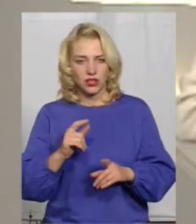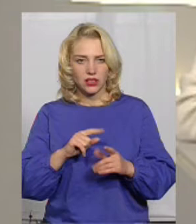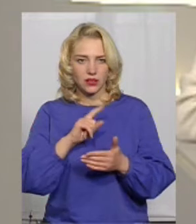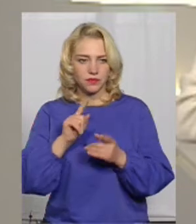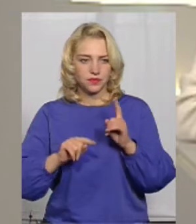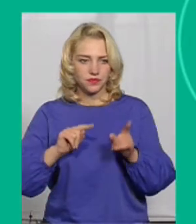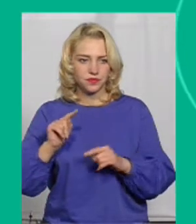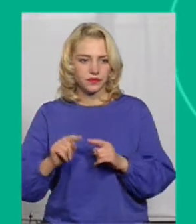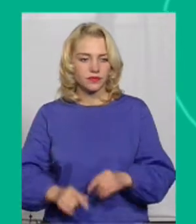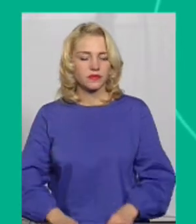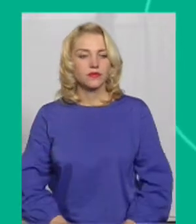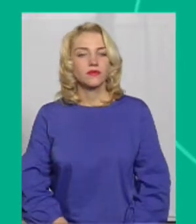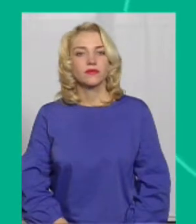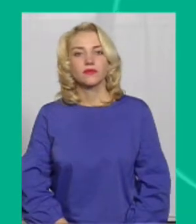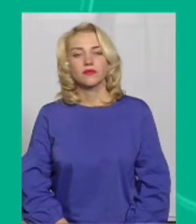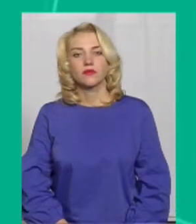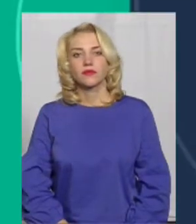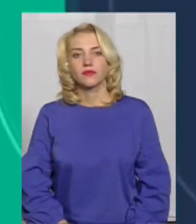коментар.